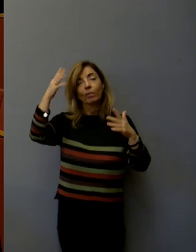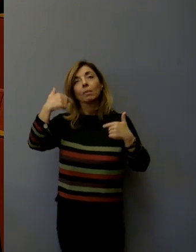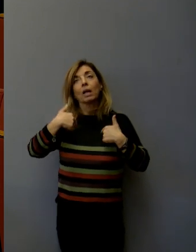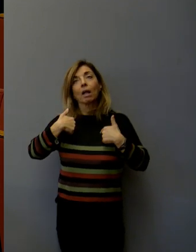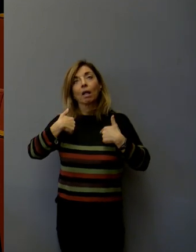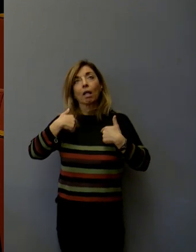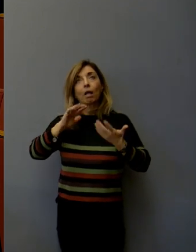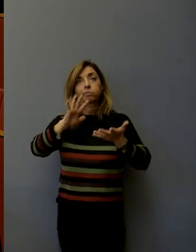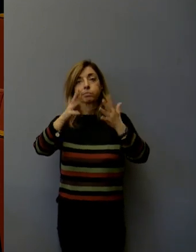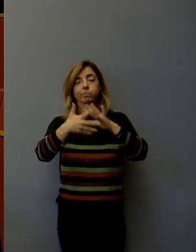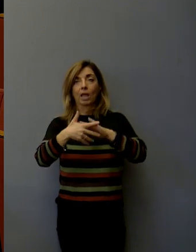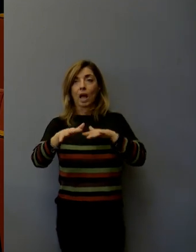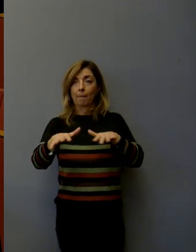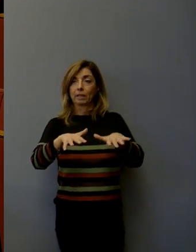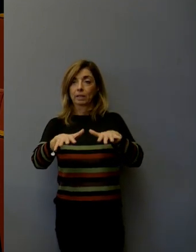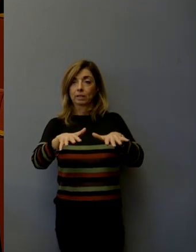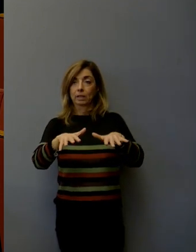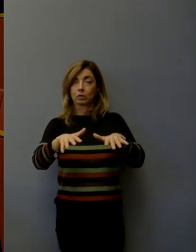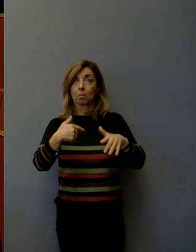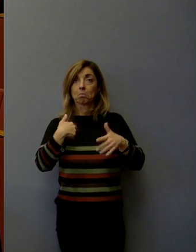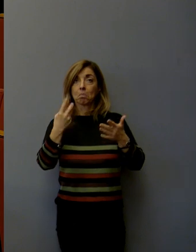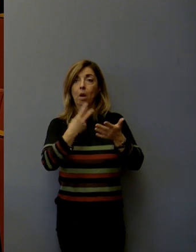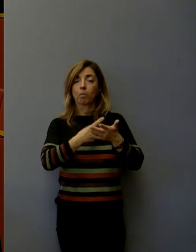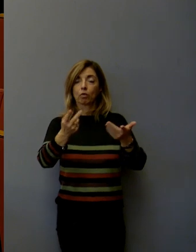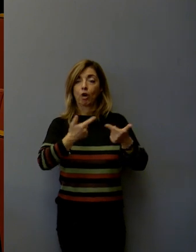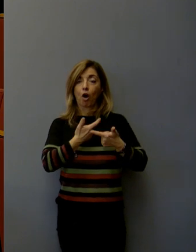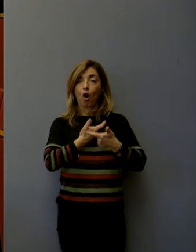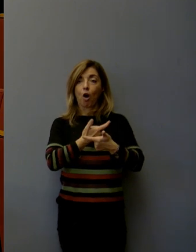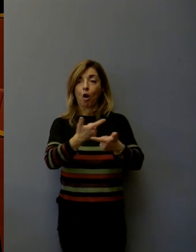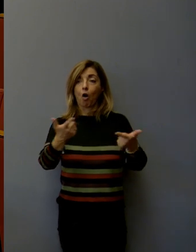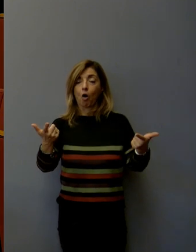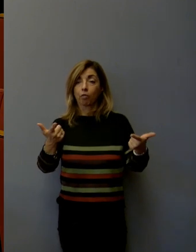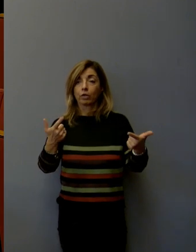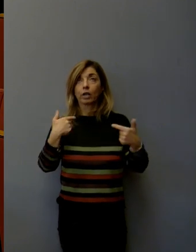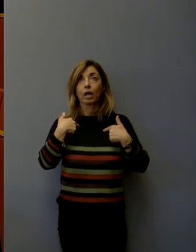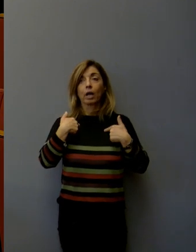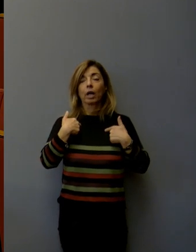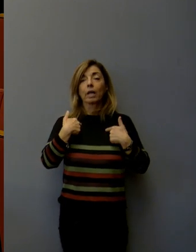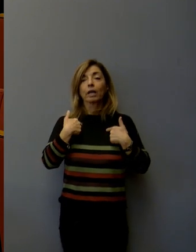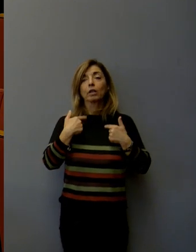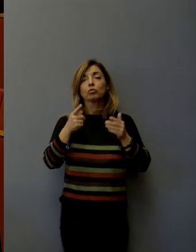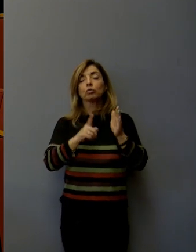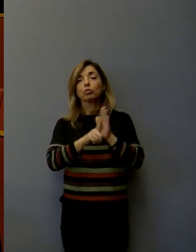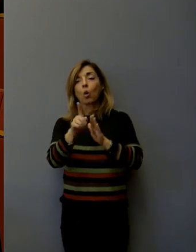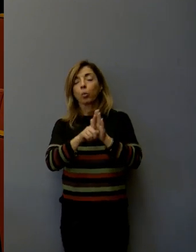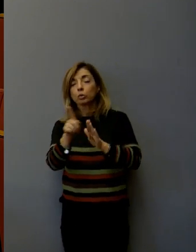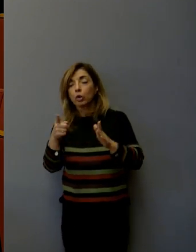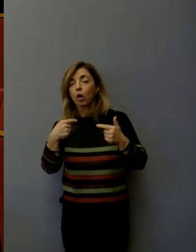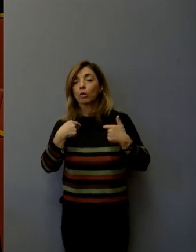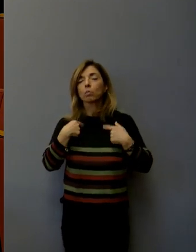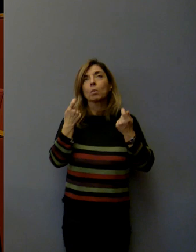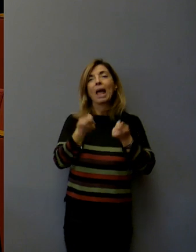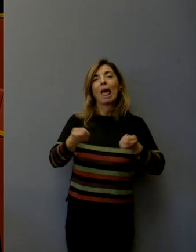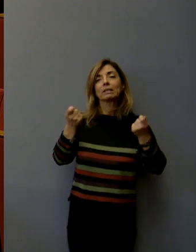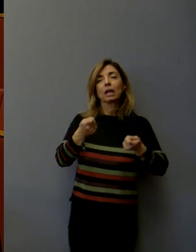provare a offrire Magari o a esercitarsi a immaginare delle soluzioni Allora io